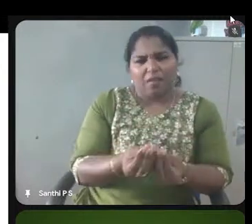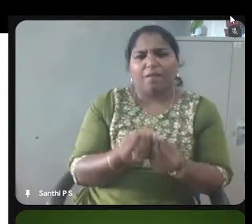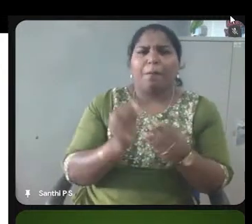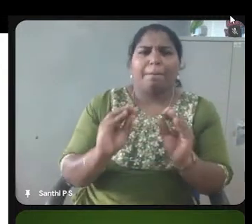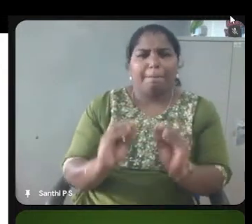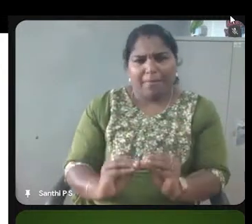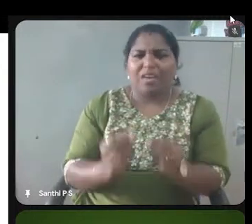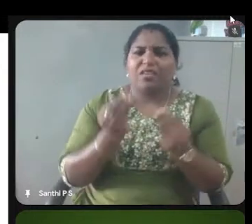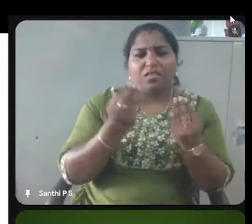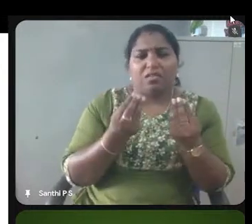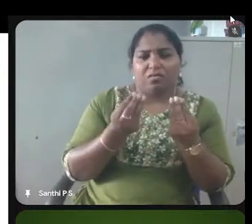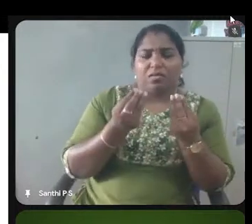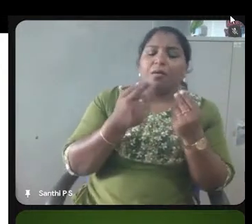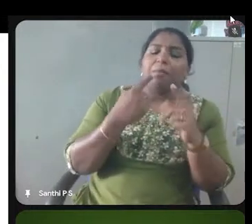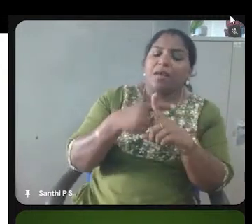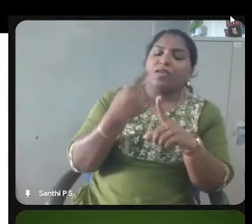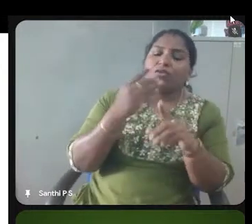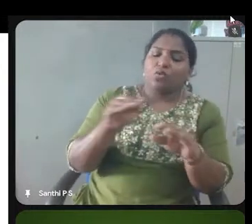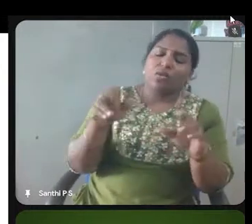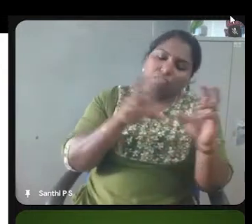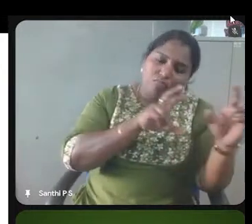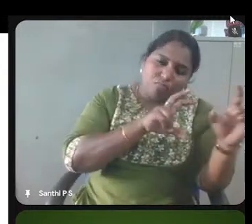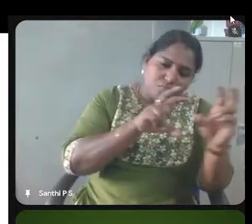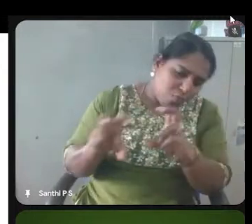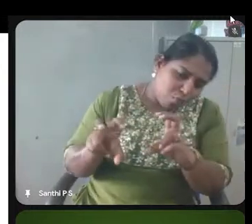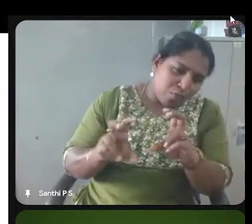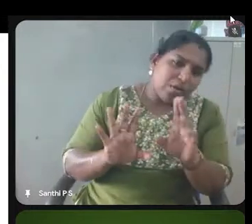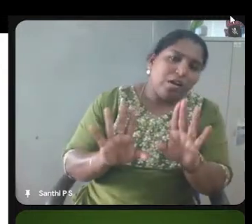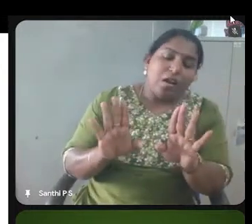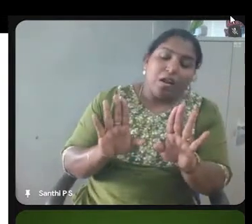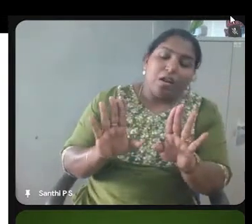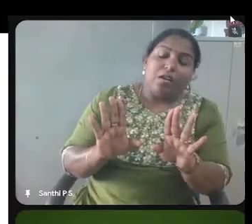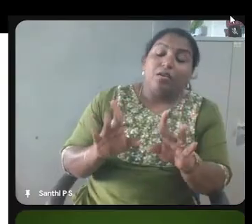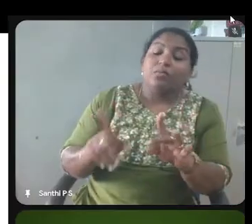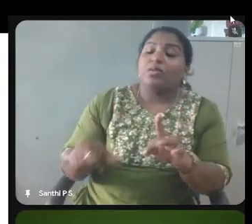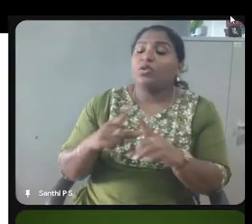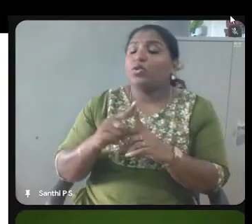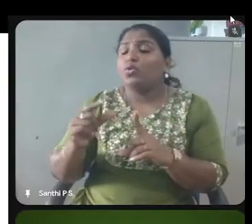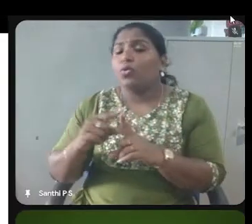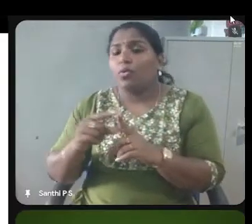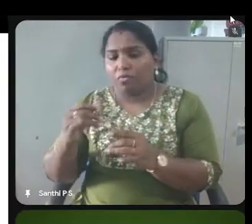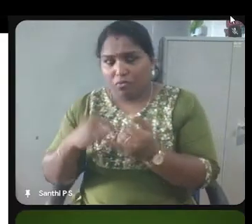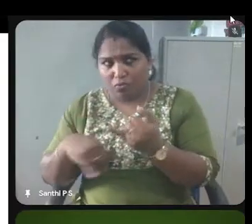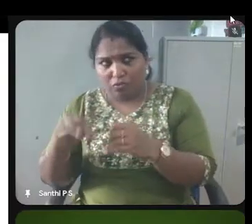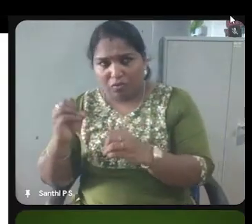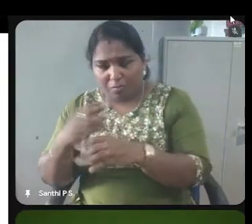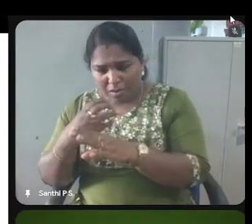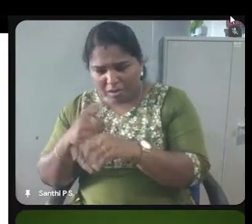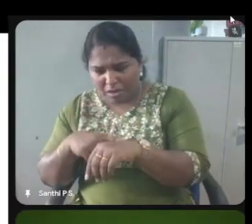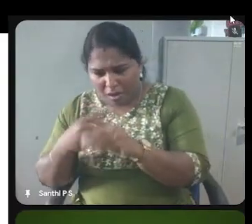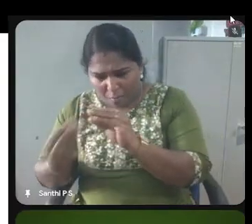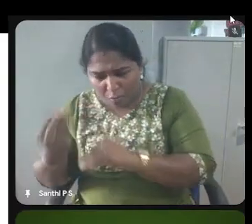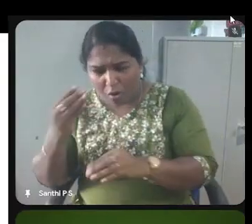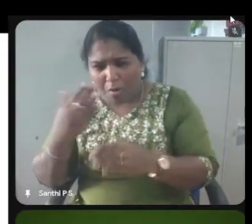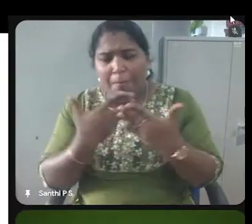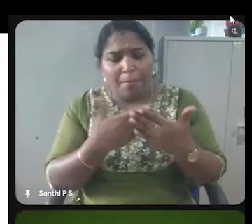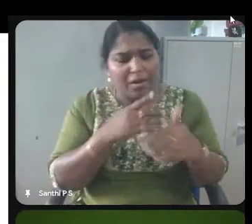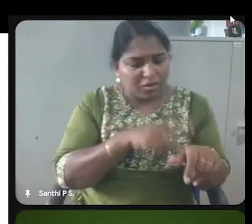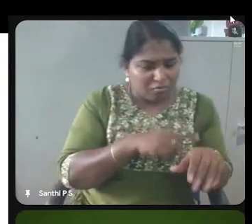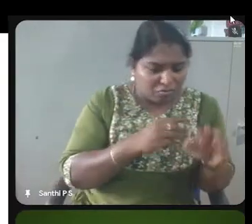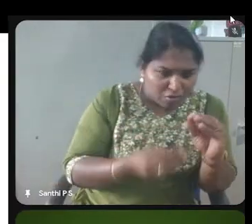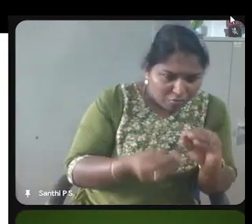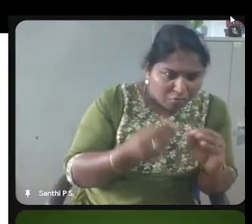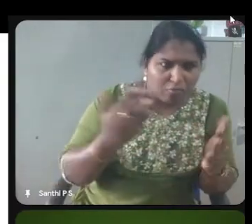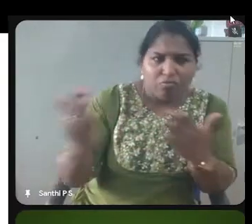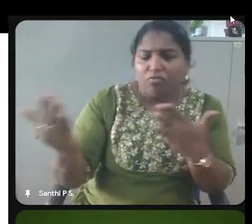അവരെ മോണിറ്റർ ചെയ്യുക. അവരുടെ കൂടുതൽ സമയം ഇങ്ങനത്തെ കാര്യങ്ങളാണോ അല്ലെങ്കിൽ പഠനത്തിന് കൊടുക്കുന്നുണ്ടോ ഇല്ലയോ, അങ്ങനത്തെ രീതിയിൽ നമുക്കൊന്ന്